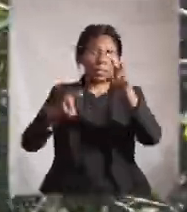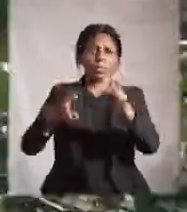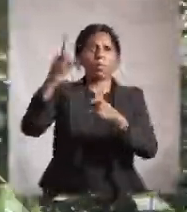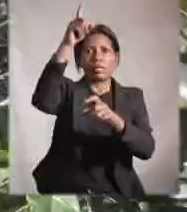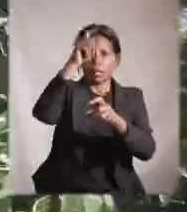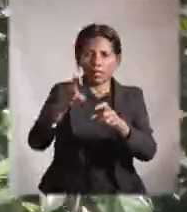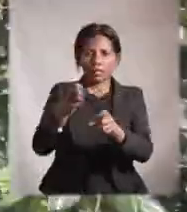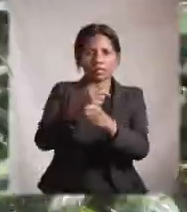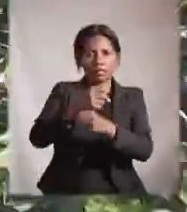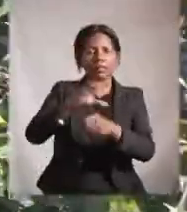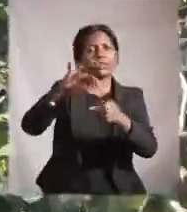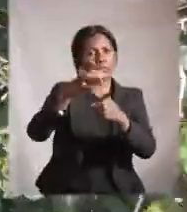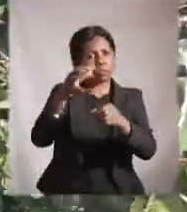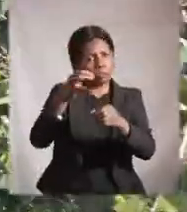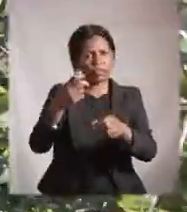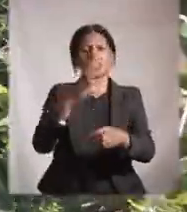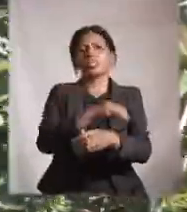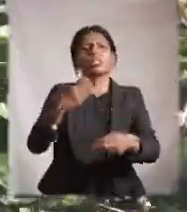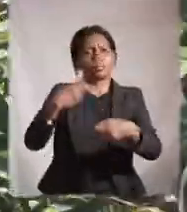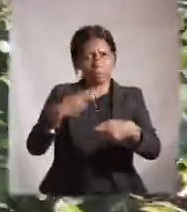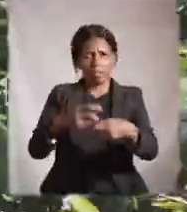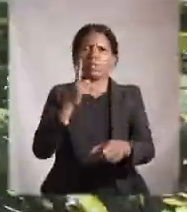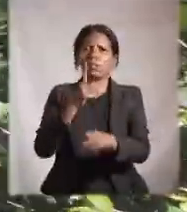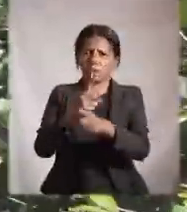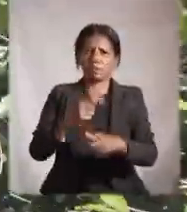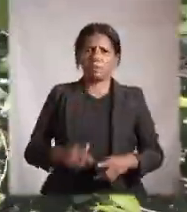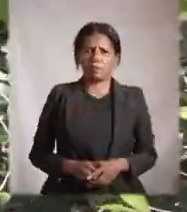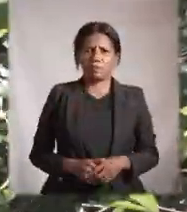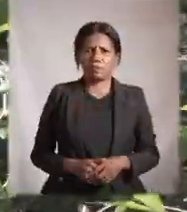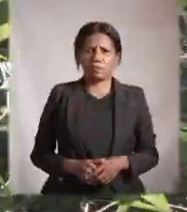hoai kait ba peratu kait, antau susar tertebes.